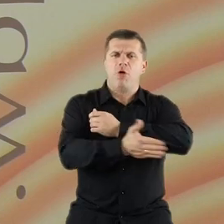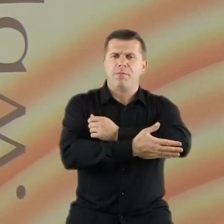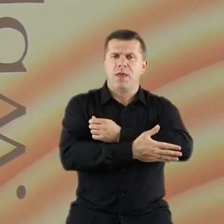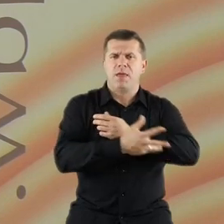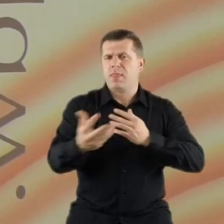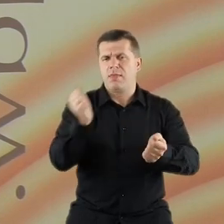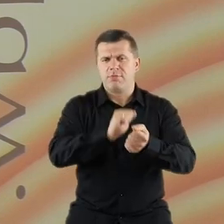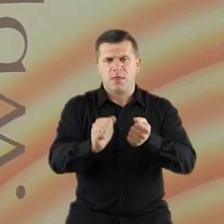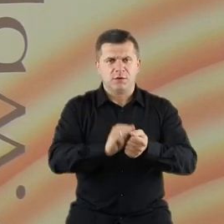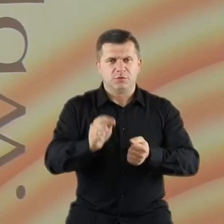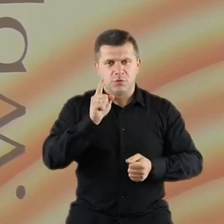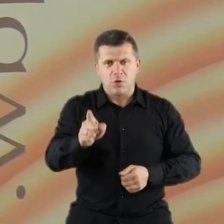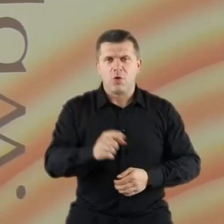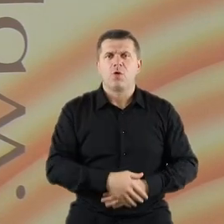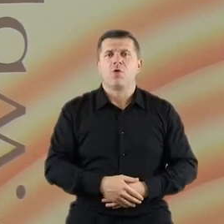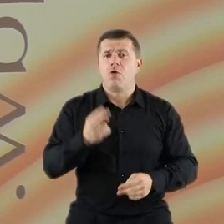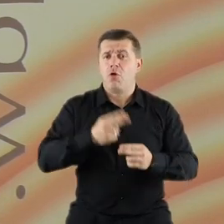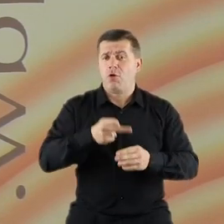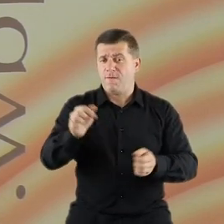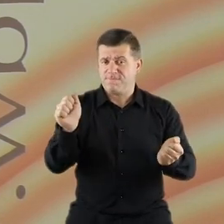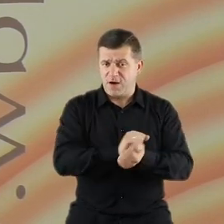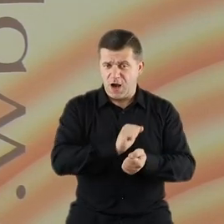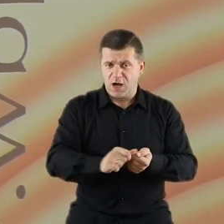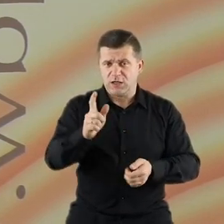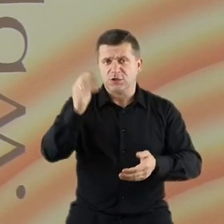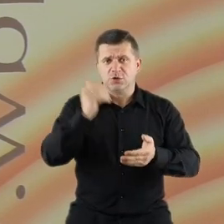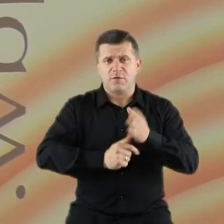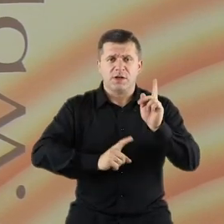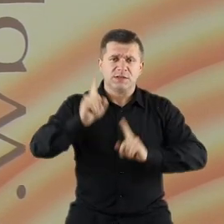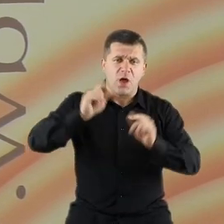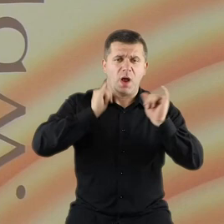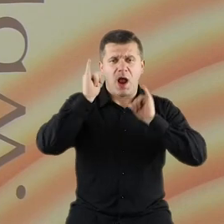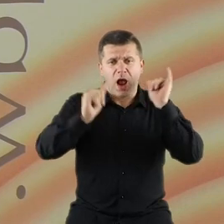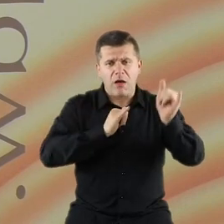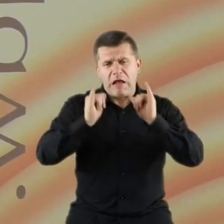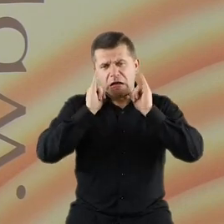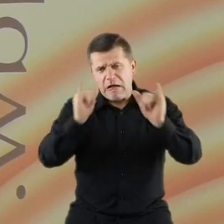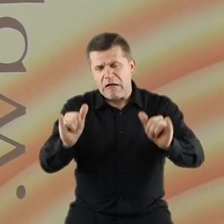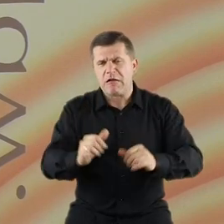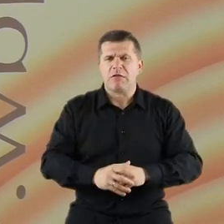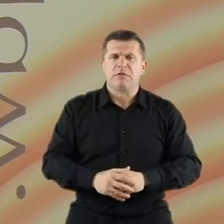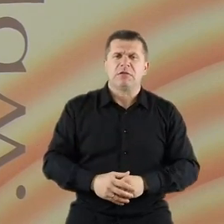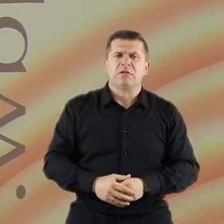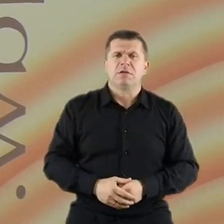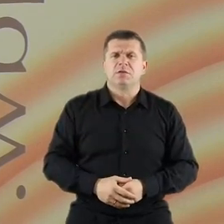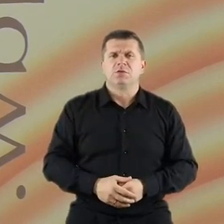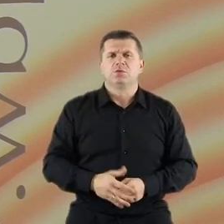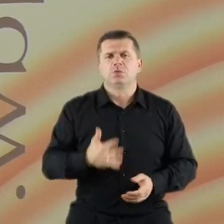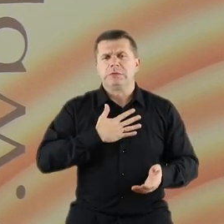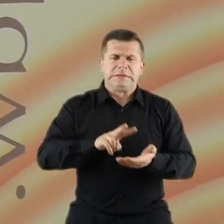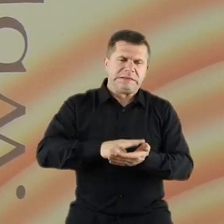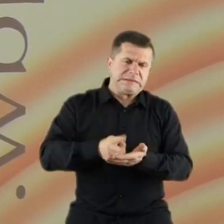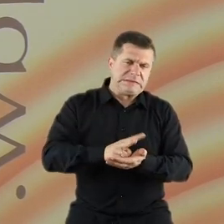opiera i niszczy jego organizm Lecz gdy chory z nią walczyć zachowuje się czasem hałaśliwie ryczy krzyczy mocuje się z chorym